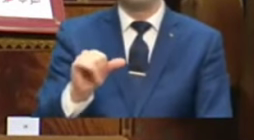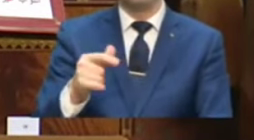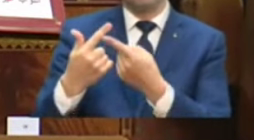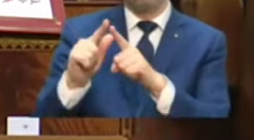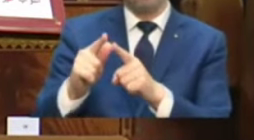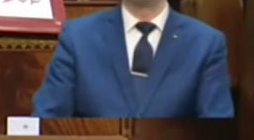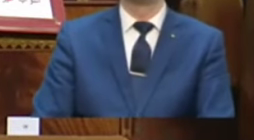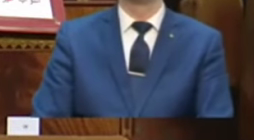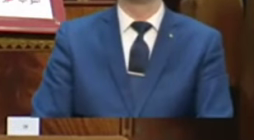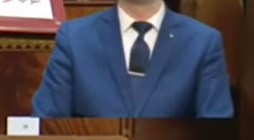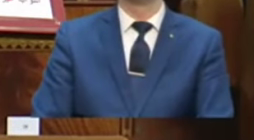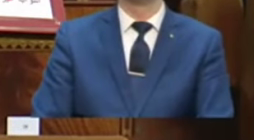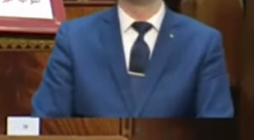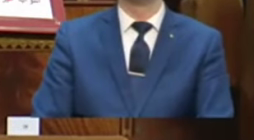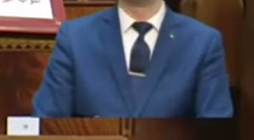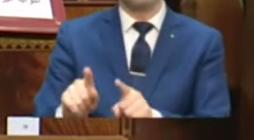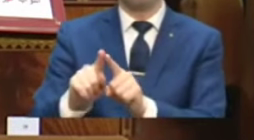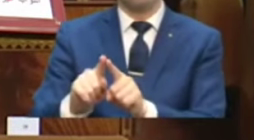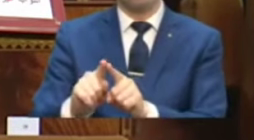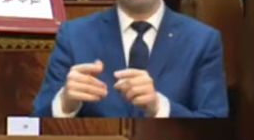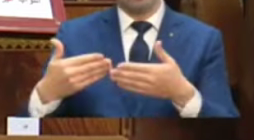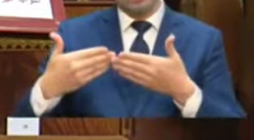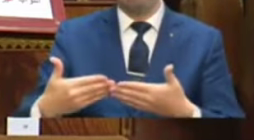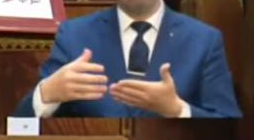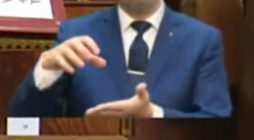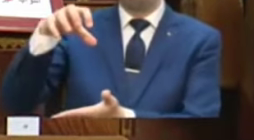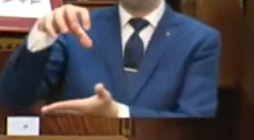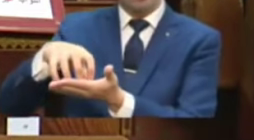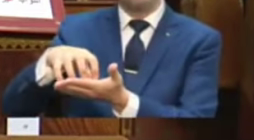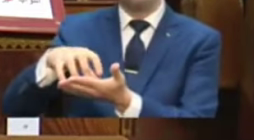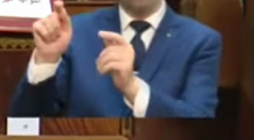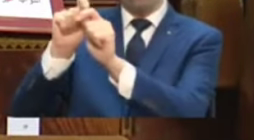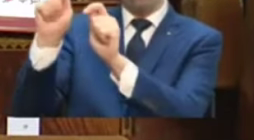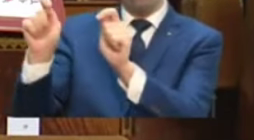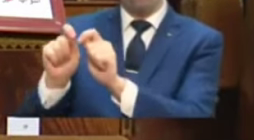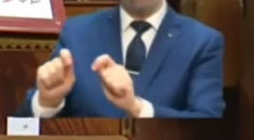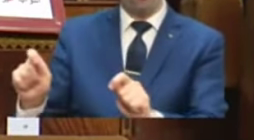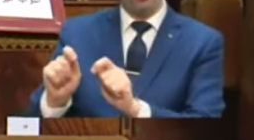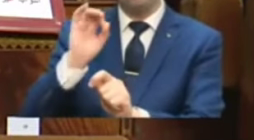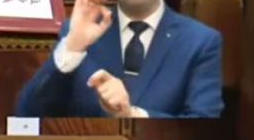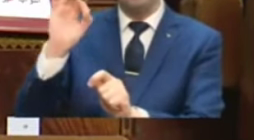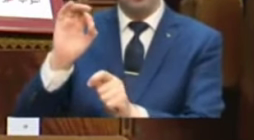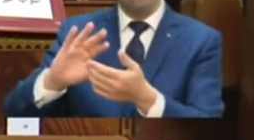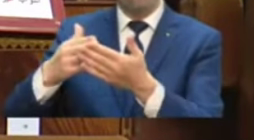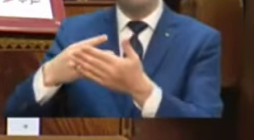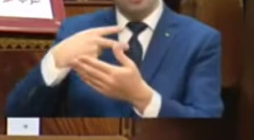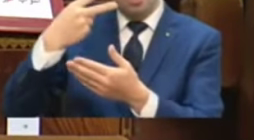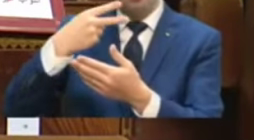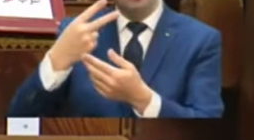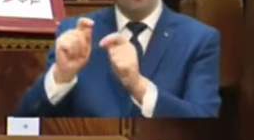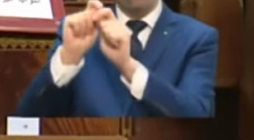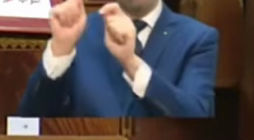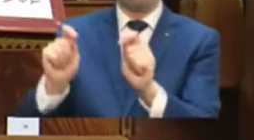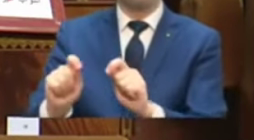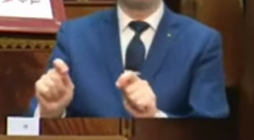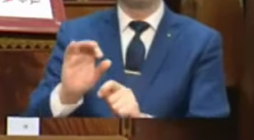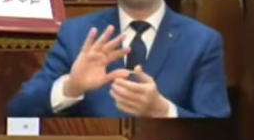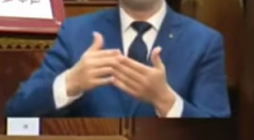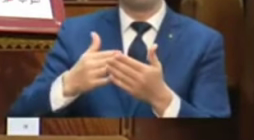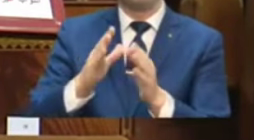نحن نعيش في دوله الحريات والحقوق، لكل واحد الحق ان يعبر عن اي راي، ما غاديش تكمموا